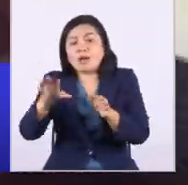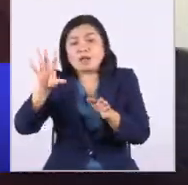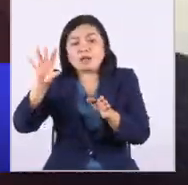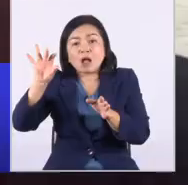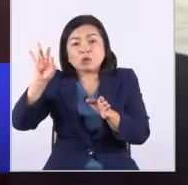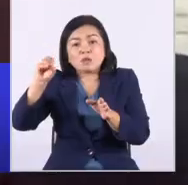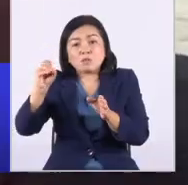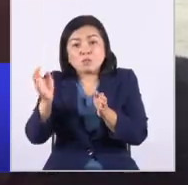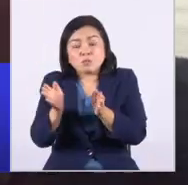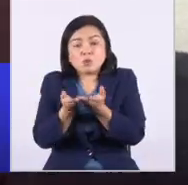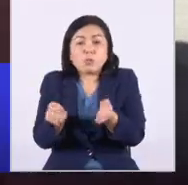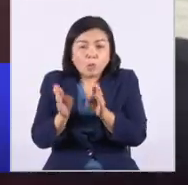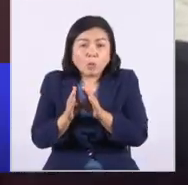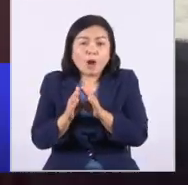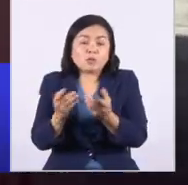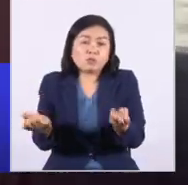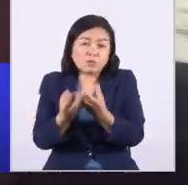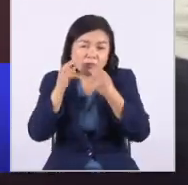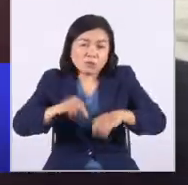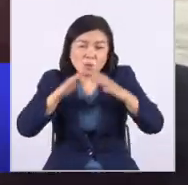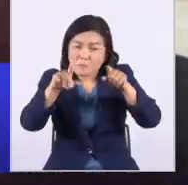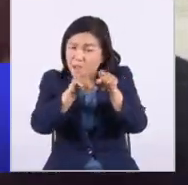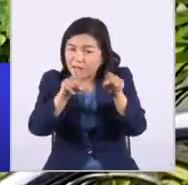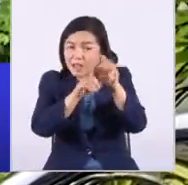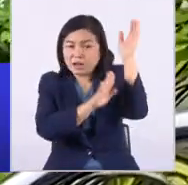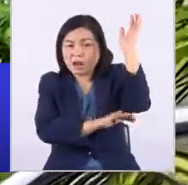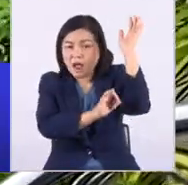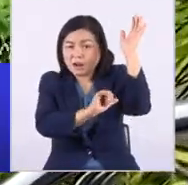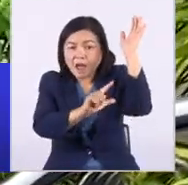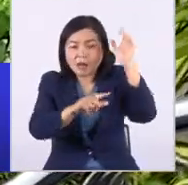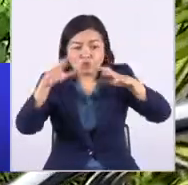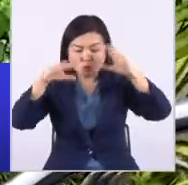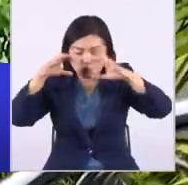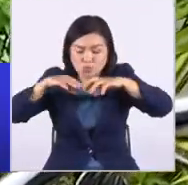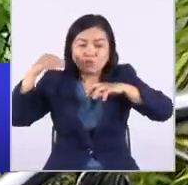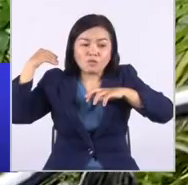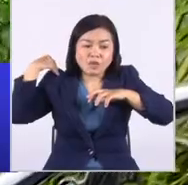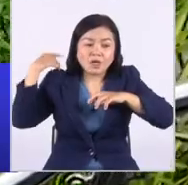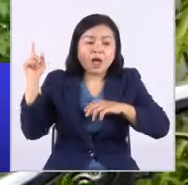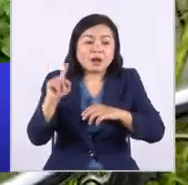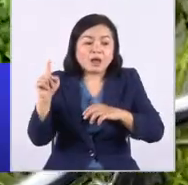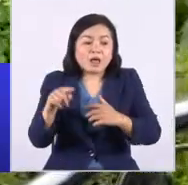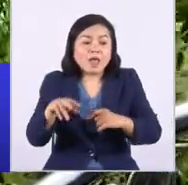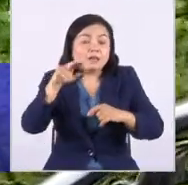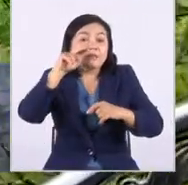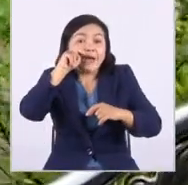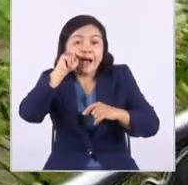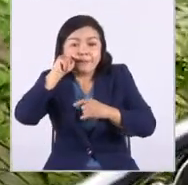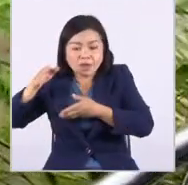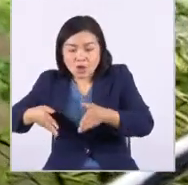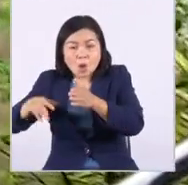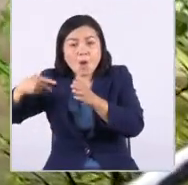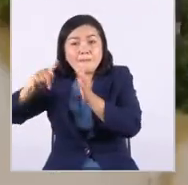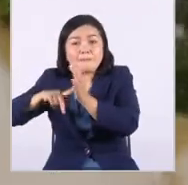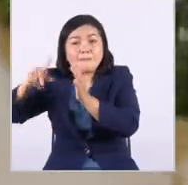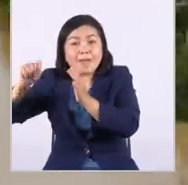นค่ะเพราะว่าเจอน้ำท่วมสูงยะลาก็เหมือนกันฝนยังไม่หยุดตกนะคะนั่นทำให้แม่น้ำปัตตานีน้ำ